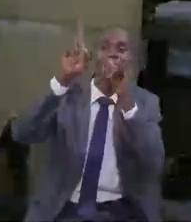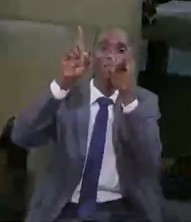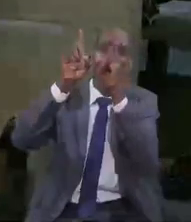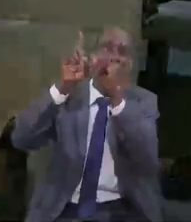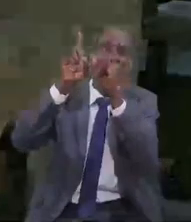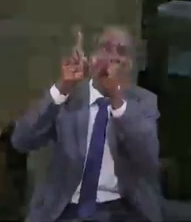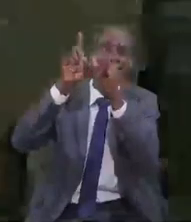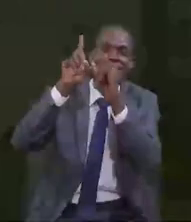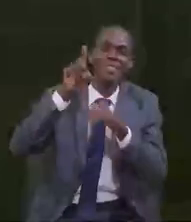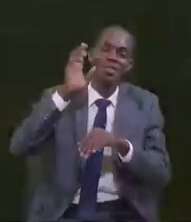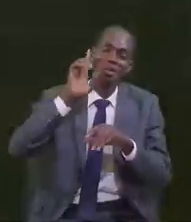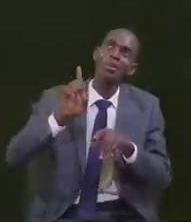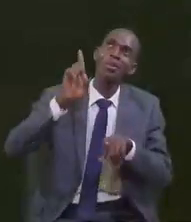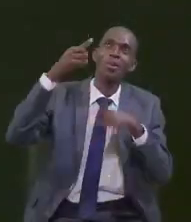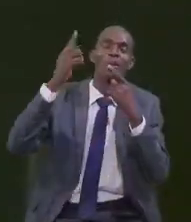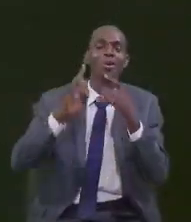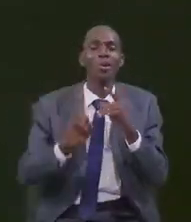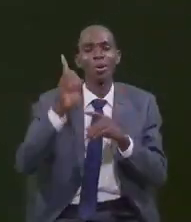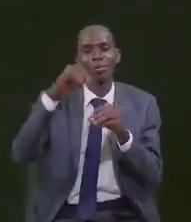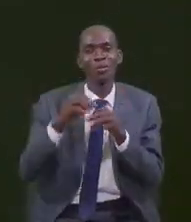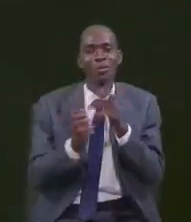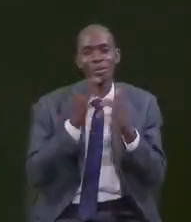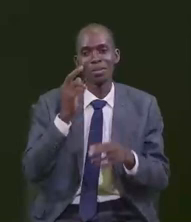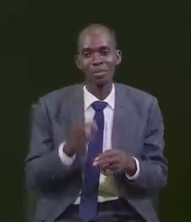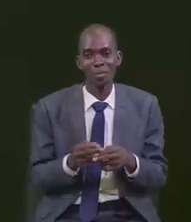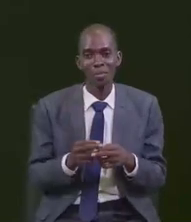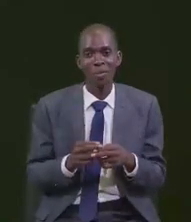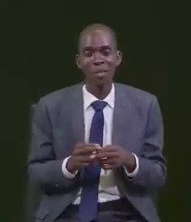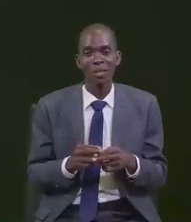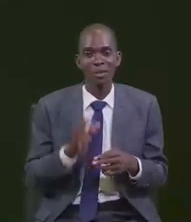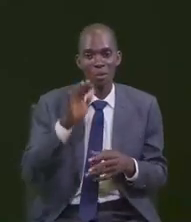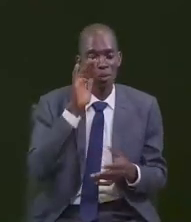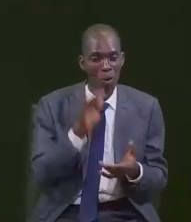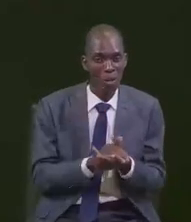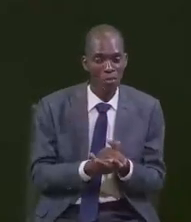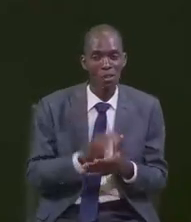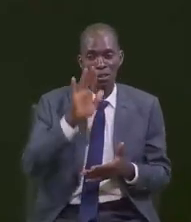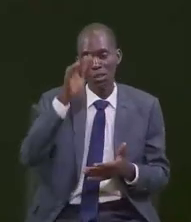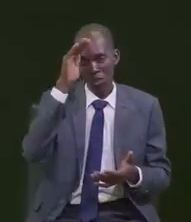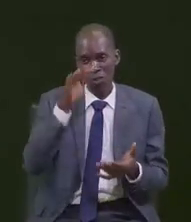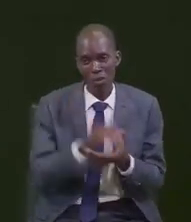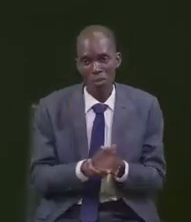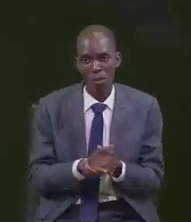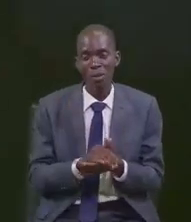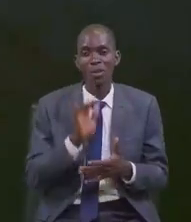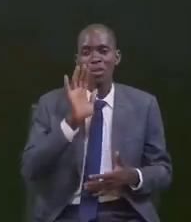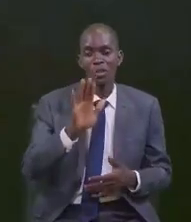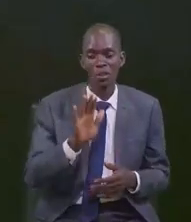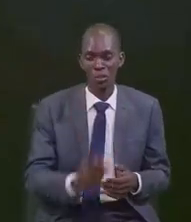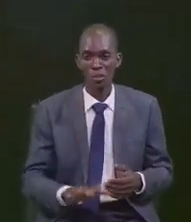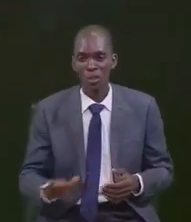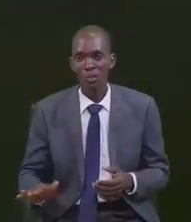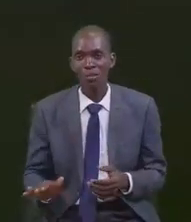Vous irez là-bas, votre femme, votre mari, vos enfants,